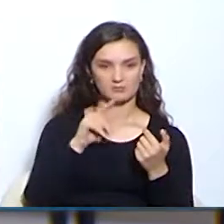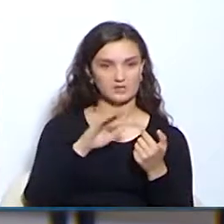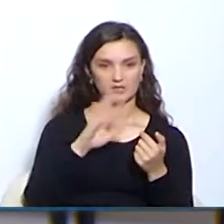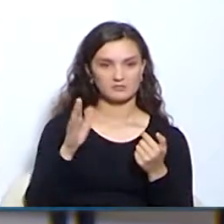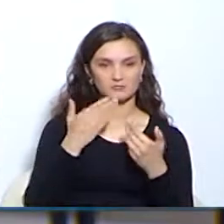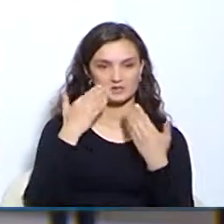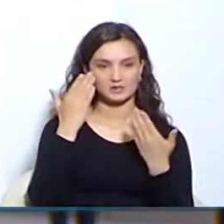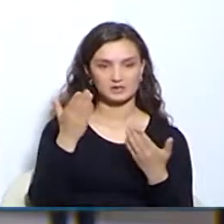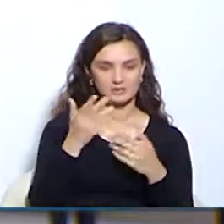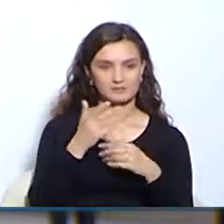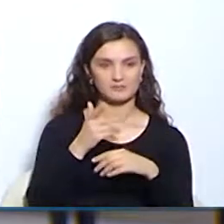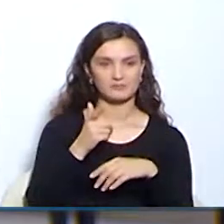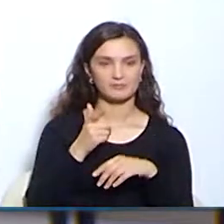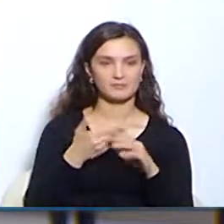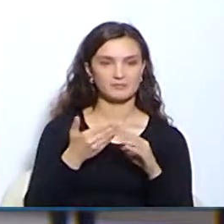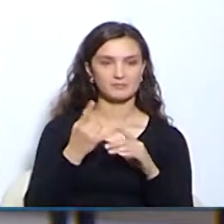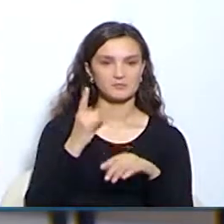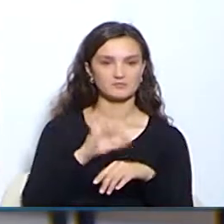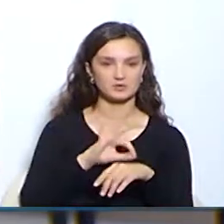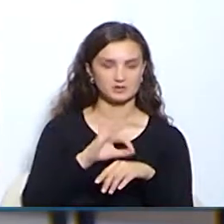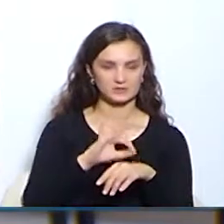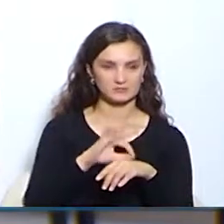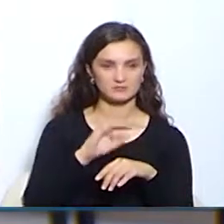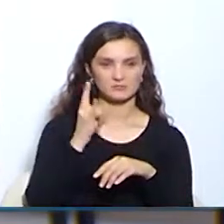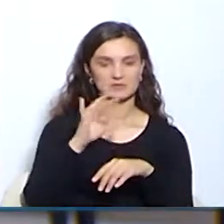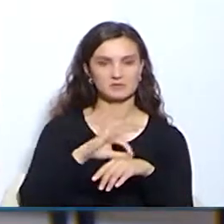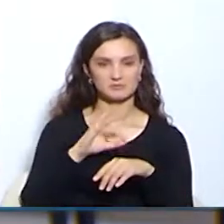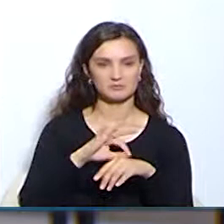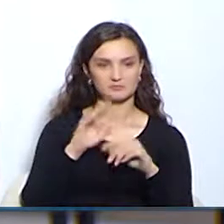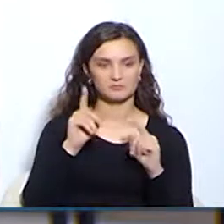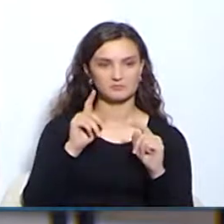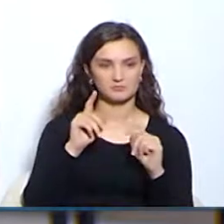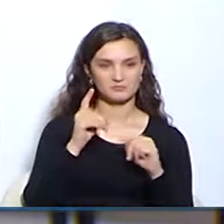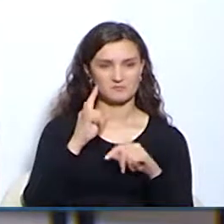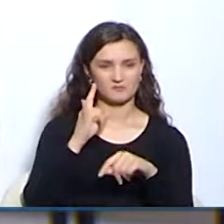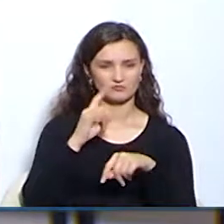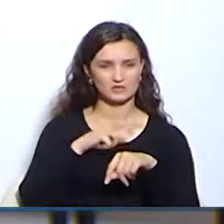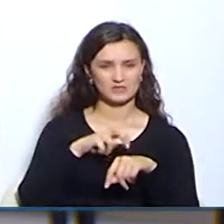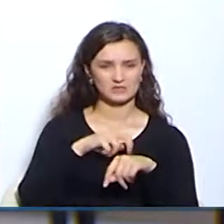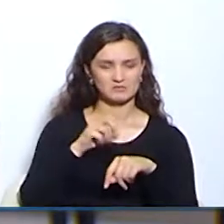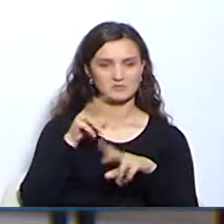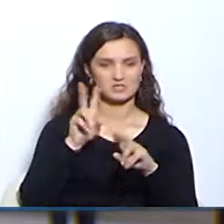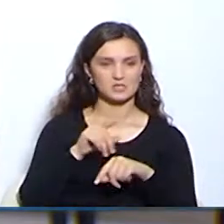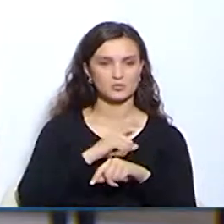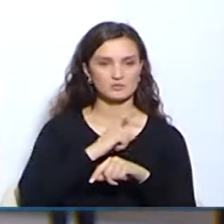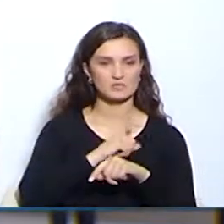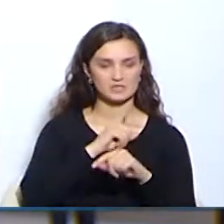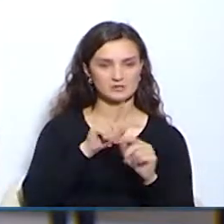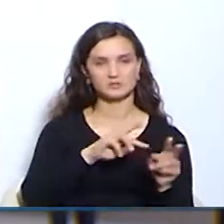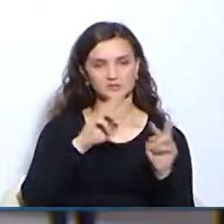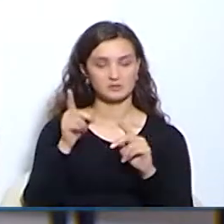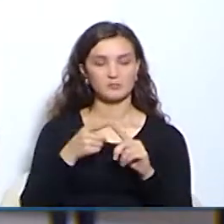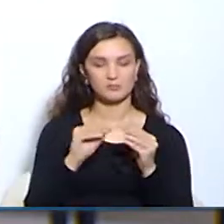მიაკითხა პედიატრს და შემდგომ ეს მეორე რგოლია უკვე შემდეგ პედიატრმა არ გადმოამისამართა, თქო, კონკრეტულ სპეციალისტთან, თქო,